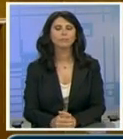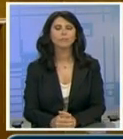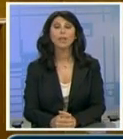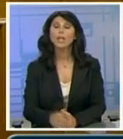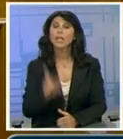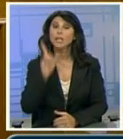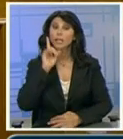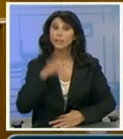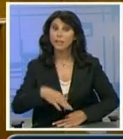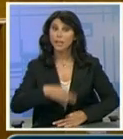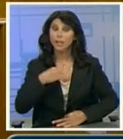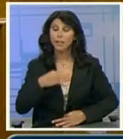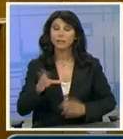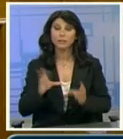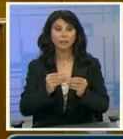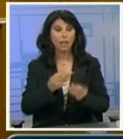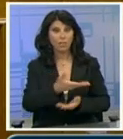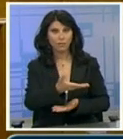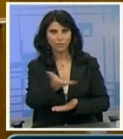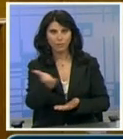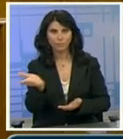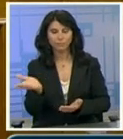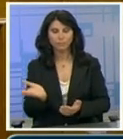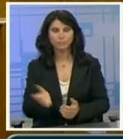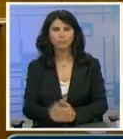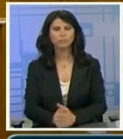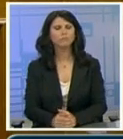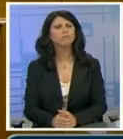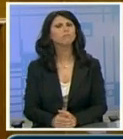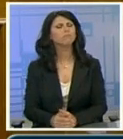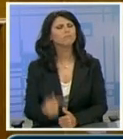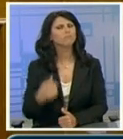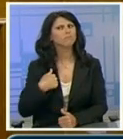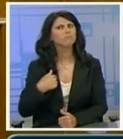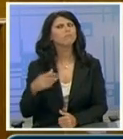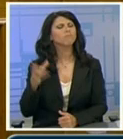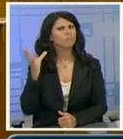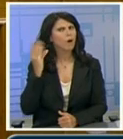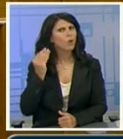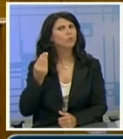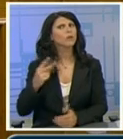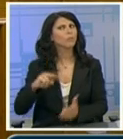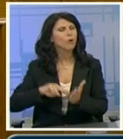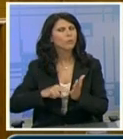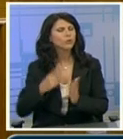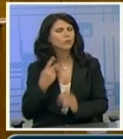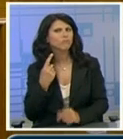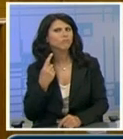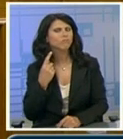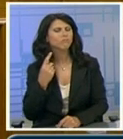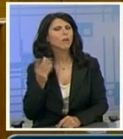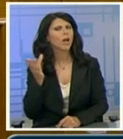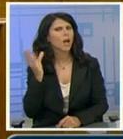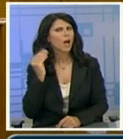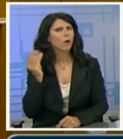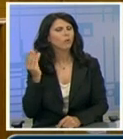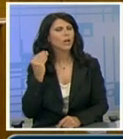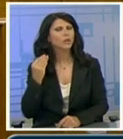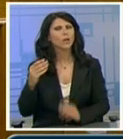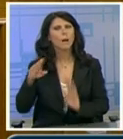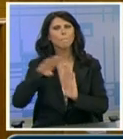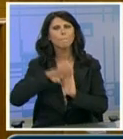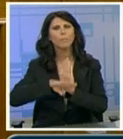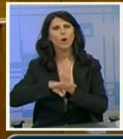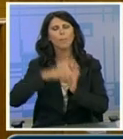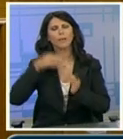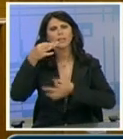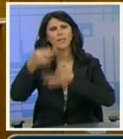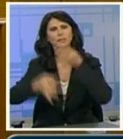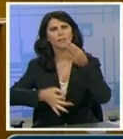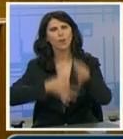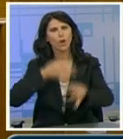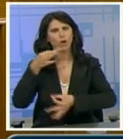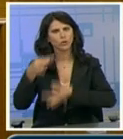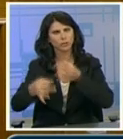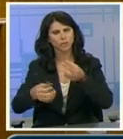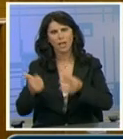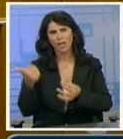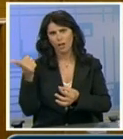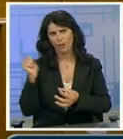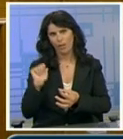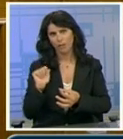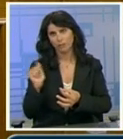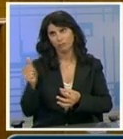Κυρίες και κύριοι συνάδελφοι, άκουσα με προσοχή την ανάγνωση των προγραμματικών δηλώσεων της κυβέρνησης